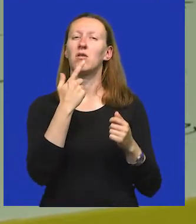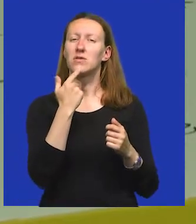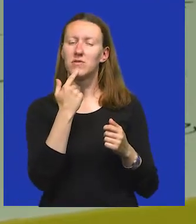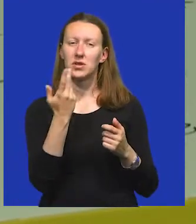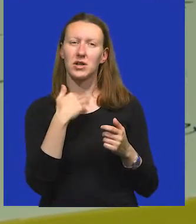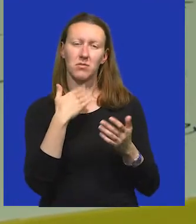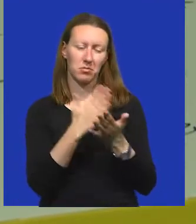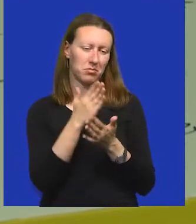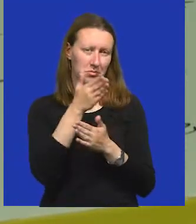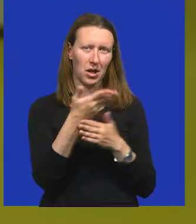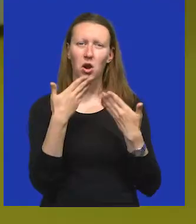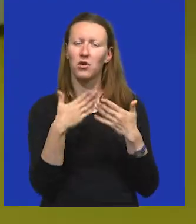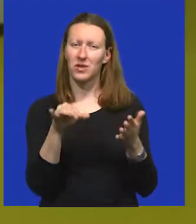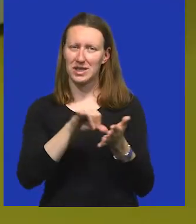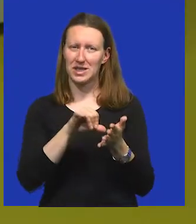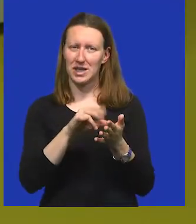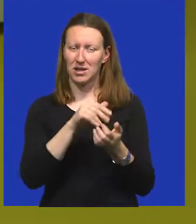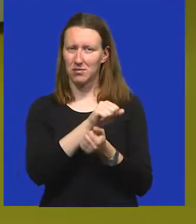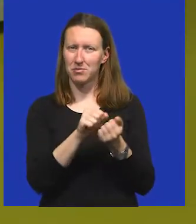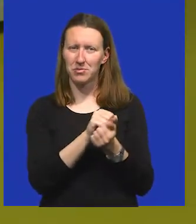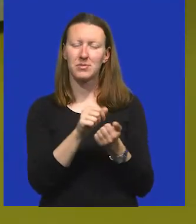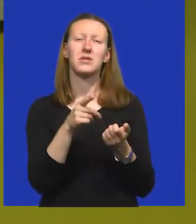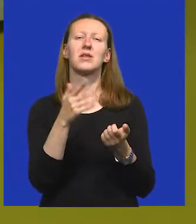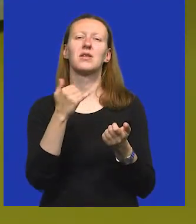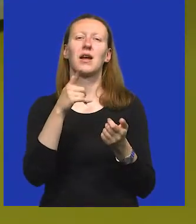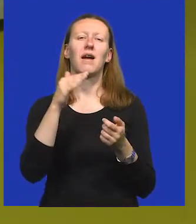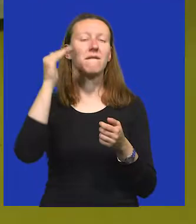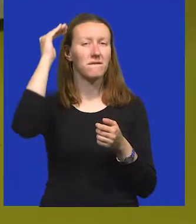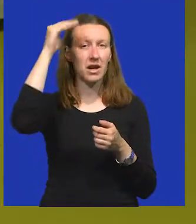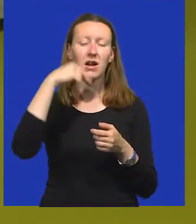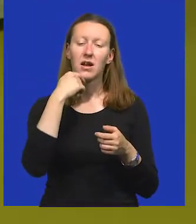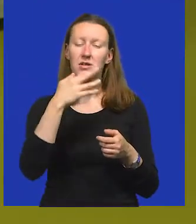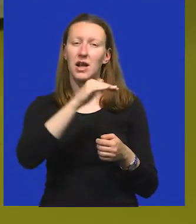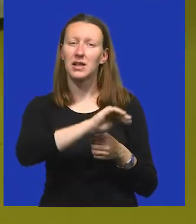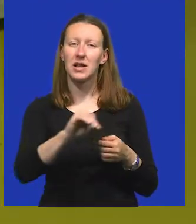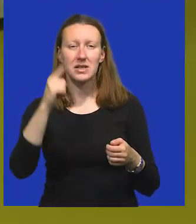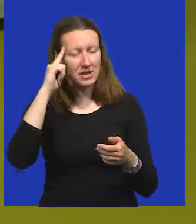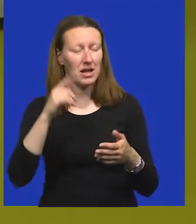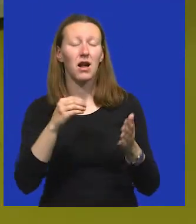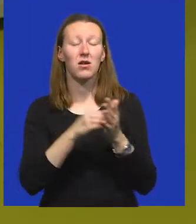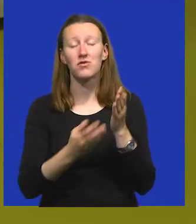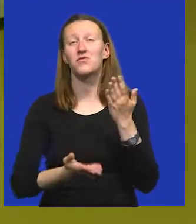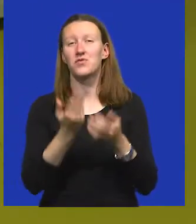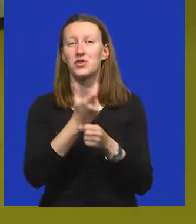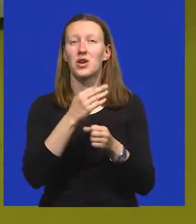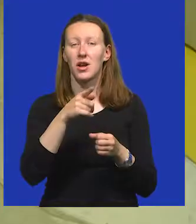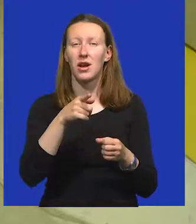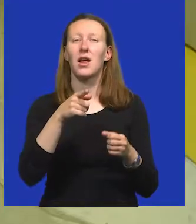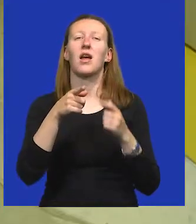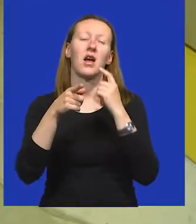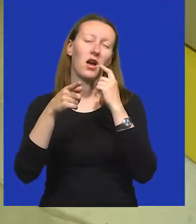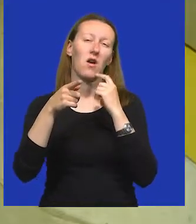piaciuto tantissimo quando siamo stati all'apertura del centro di riciclaggio che i grandi hanno detto che i piccoli sanno ancora più di